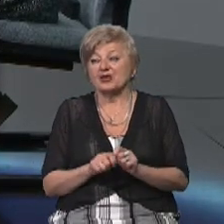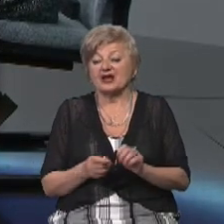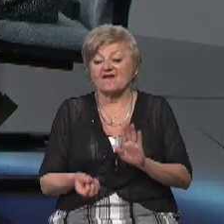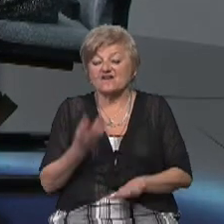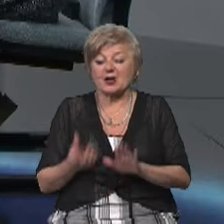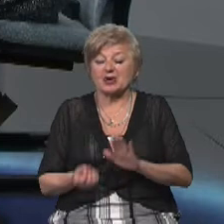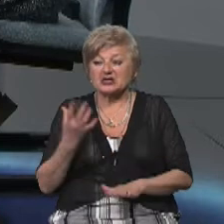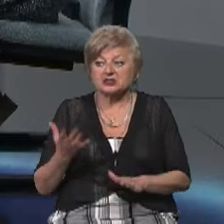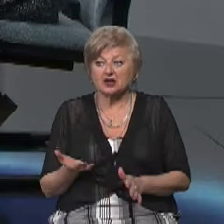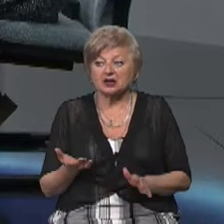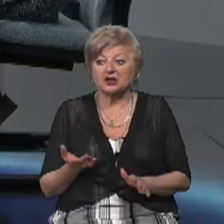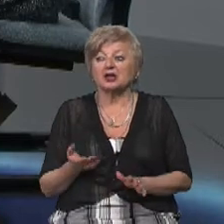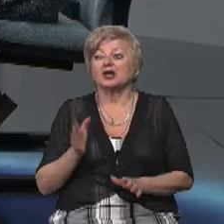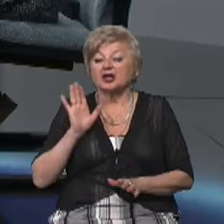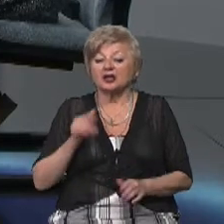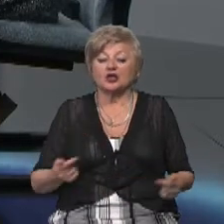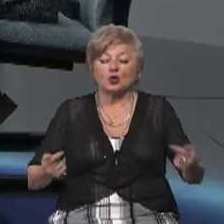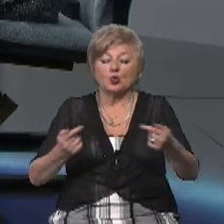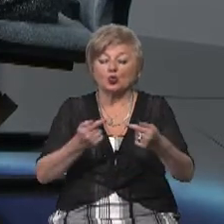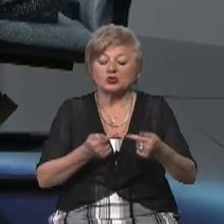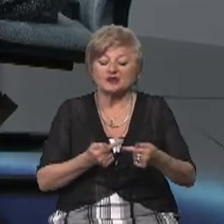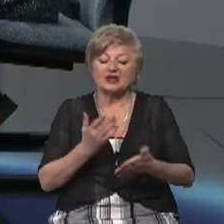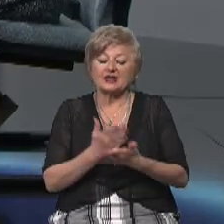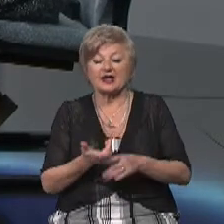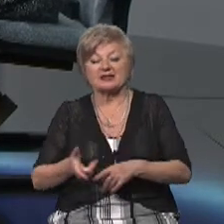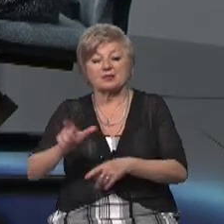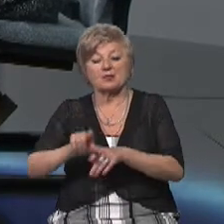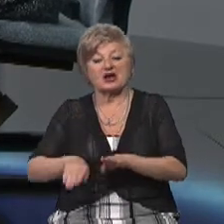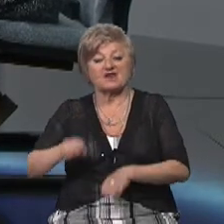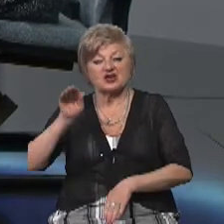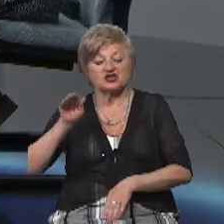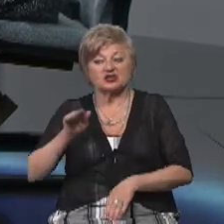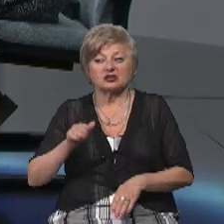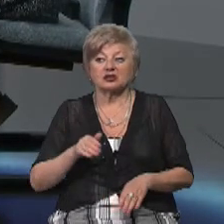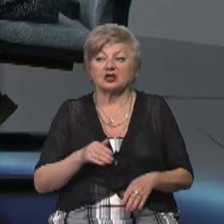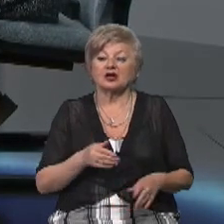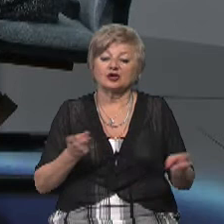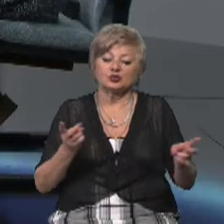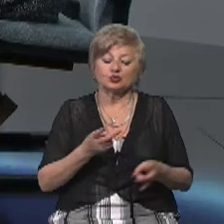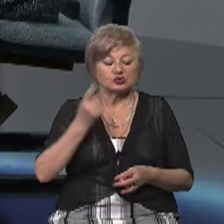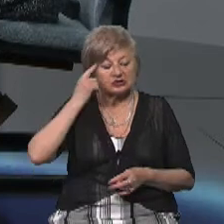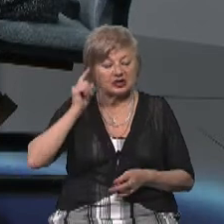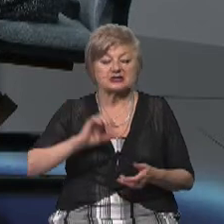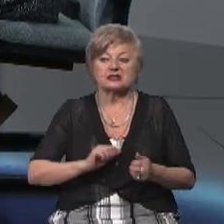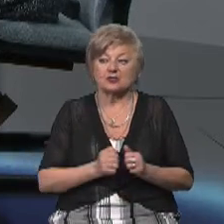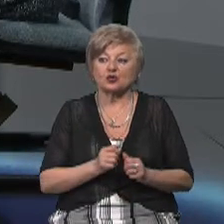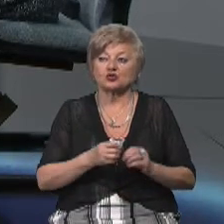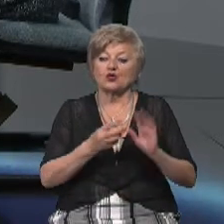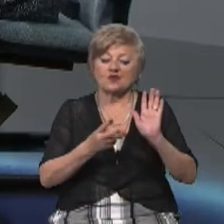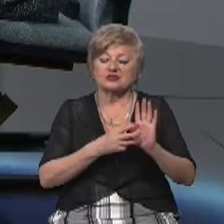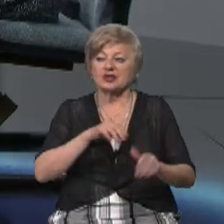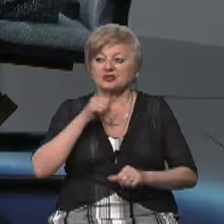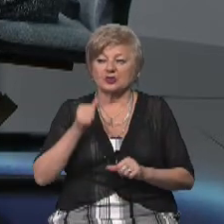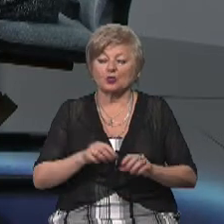викиди і тоді встановлюємо, є перевищення чи нема перевищення. Необхідно пам'ятати, що в 2018